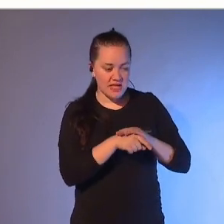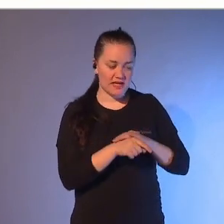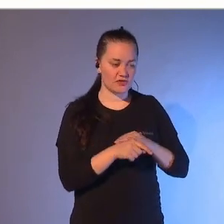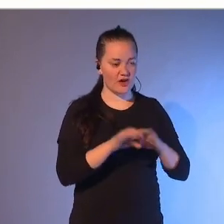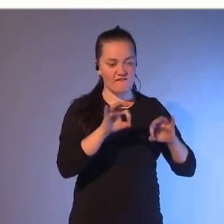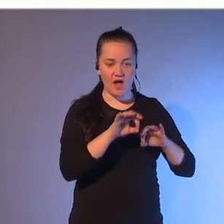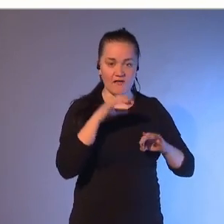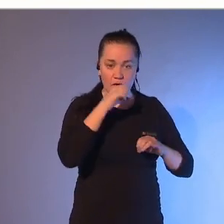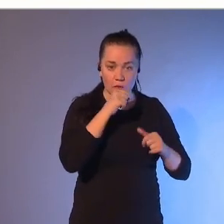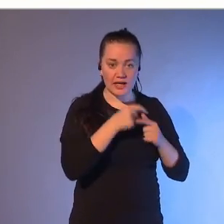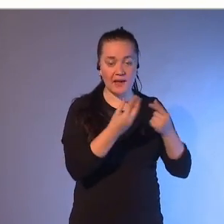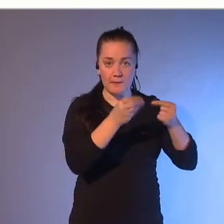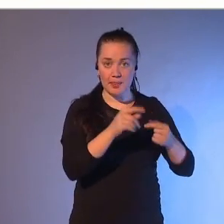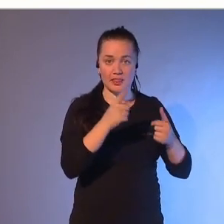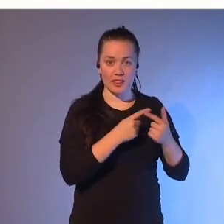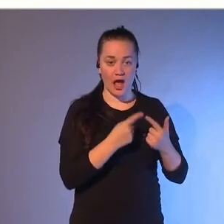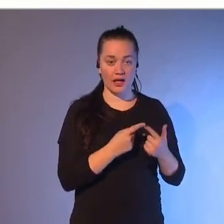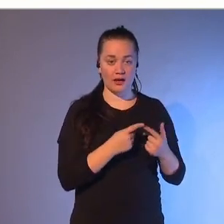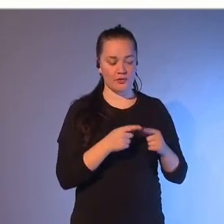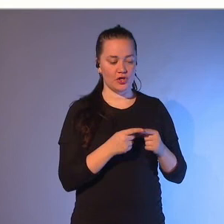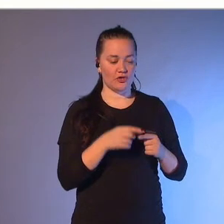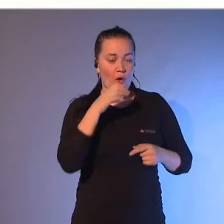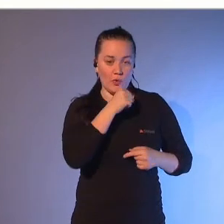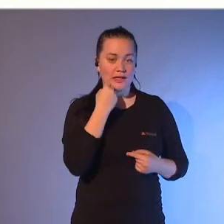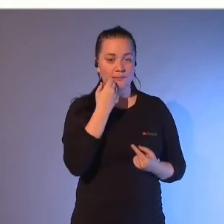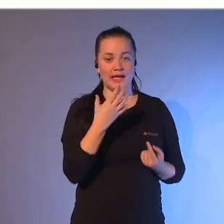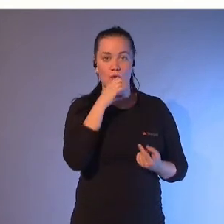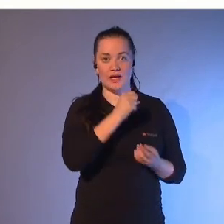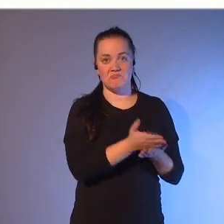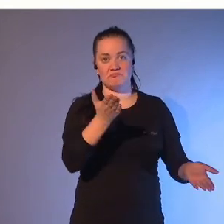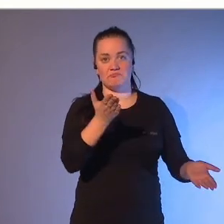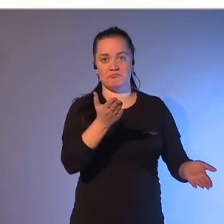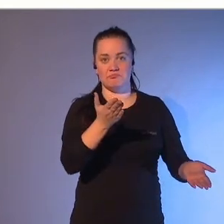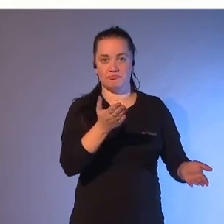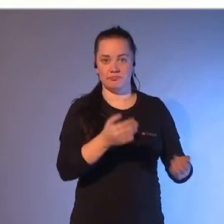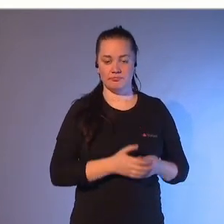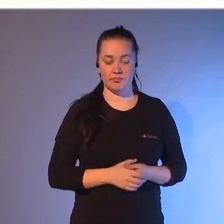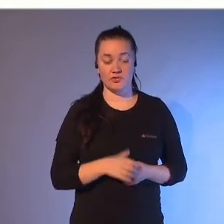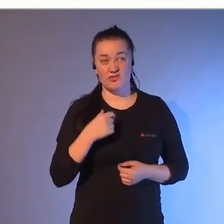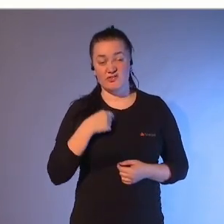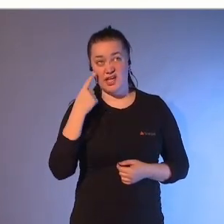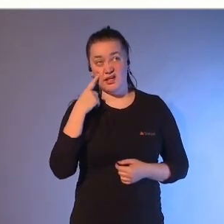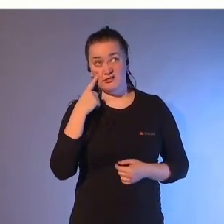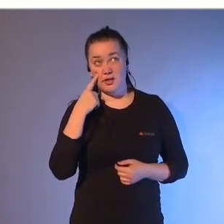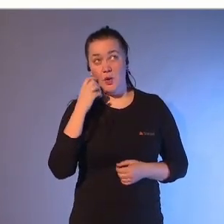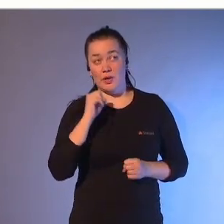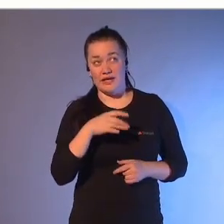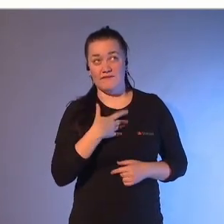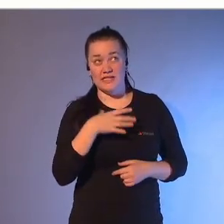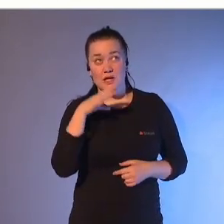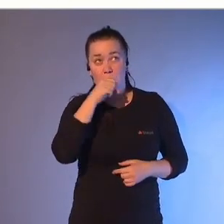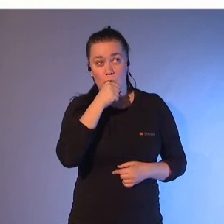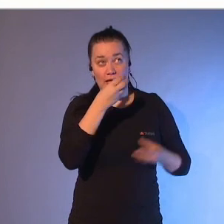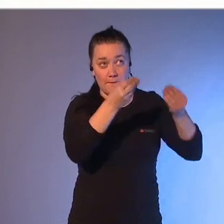tall, slik at koding bare blir koding. Og hvis vi da tenker på at hvis koding bare